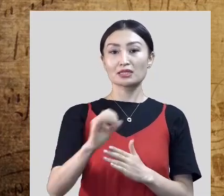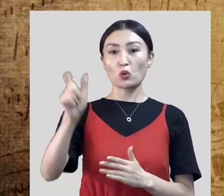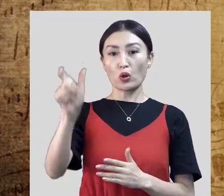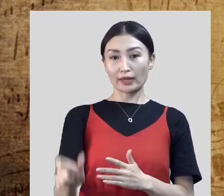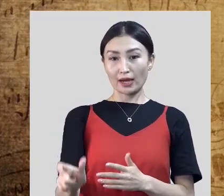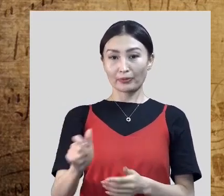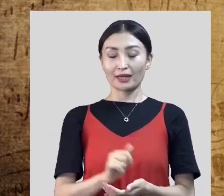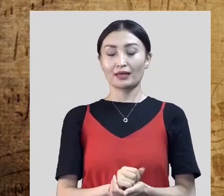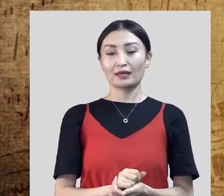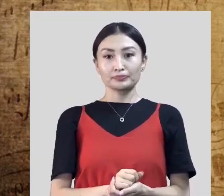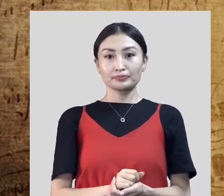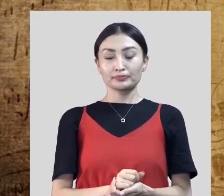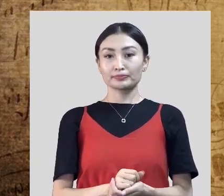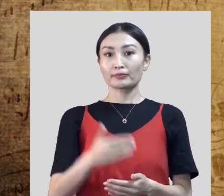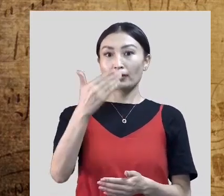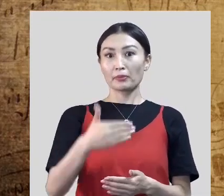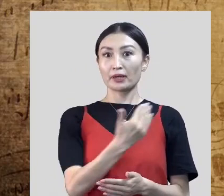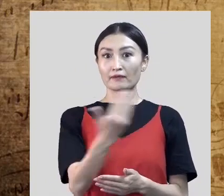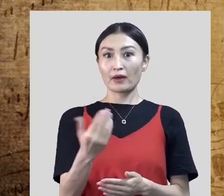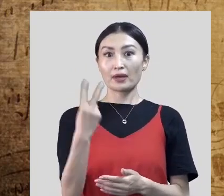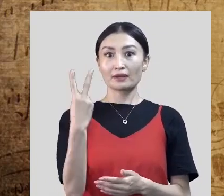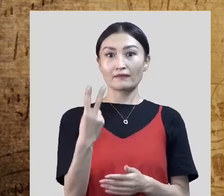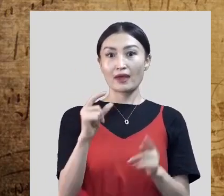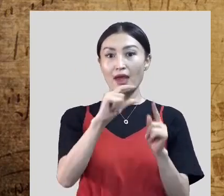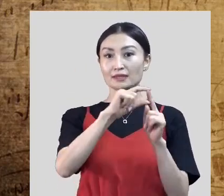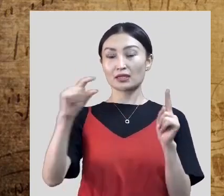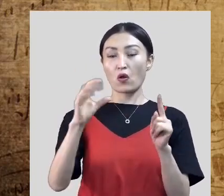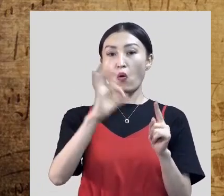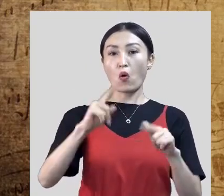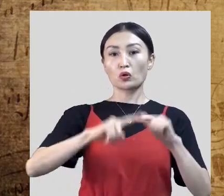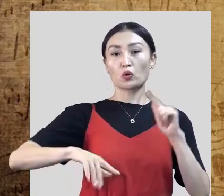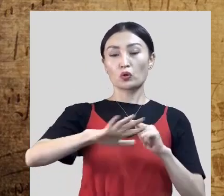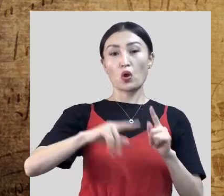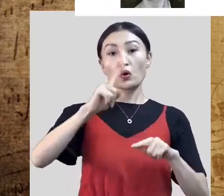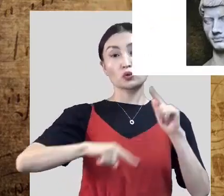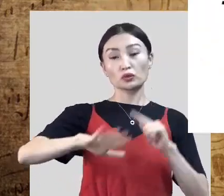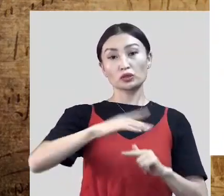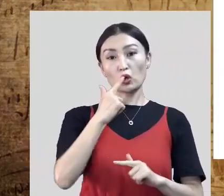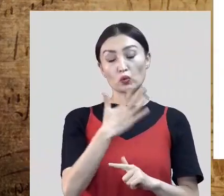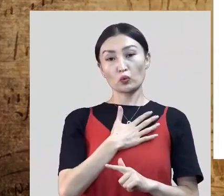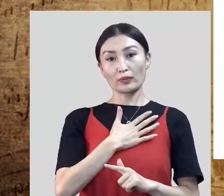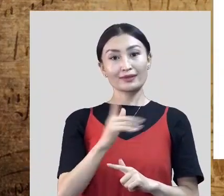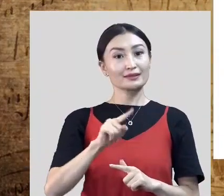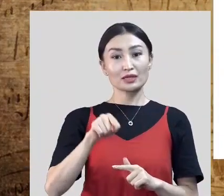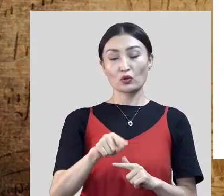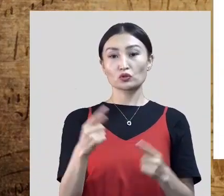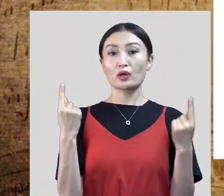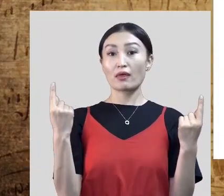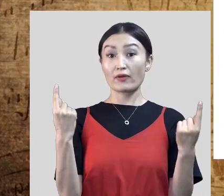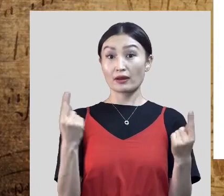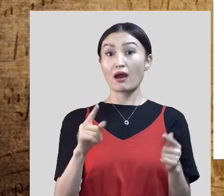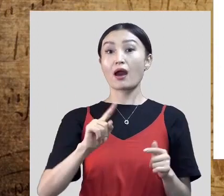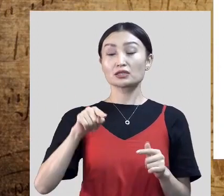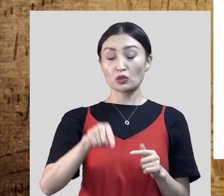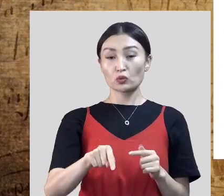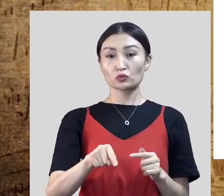историками. Перед вами две цитаты о родине. «Родину любят не за то, что она велика, а